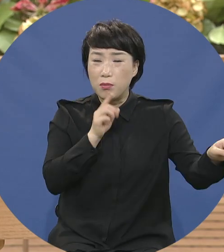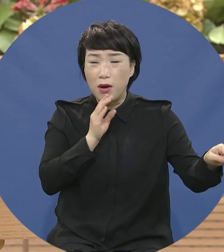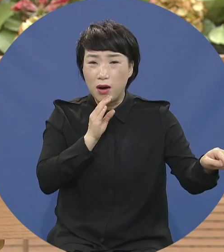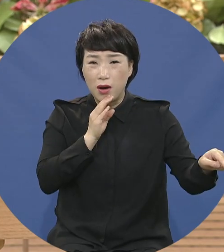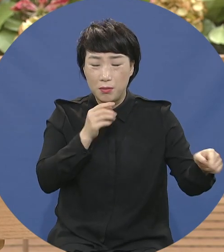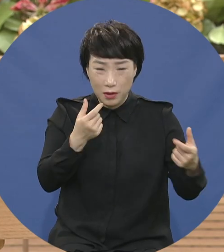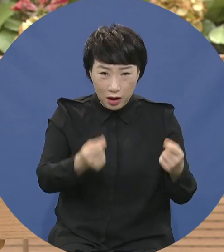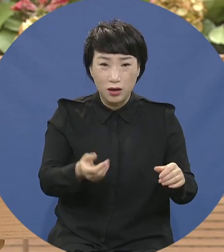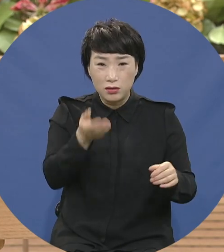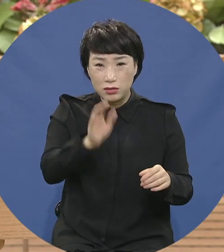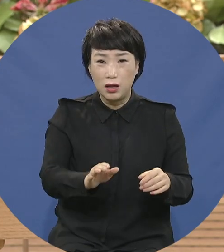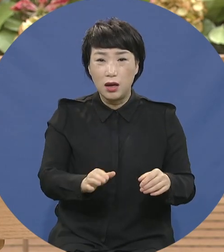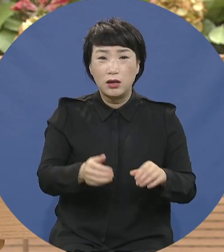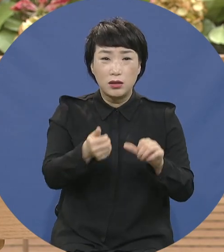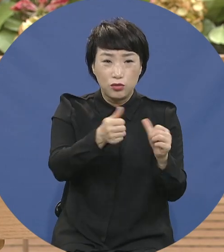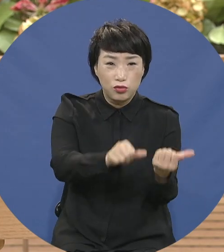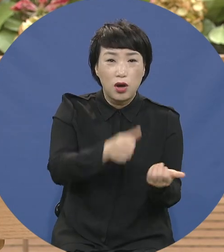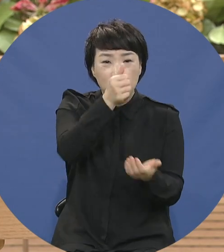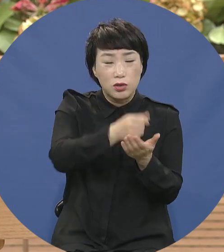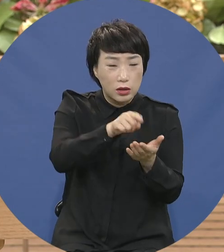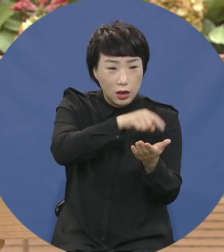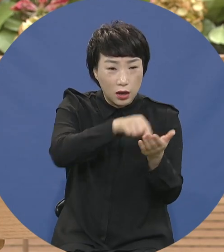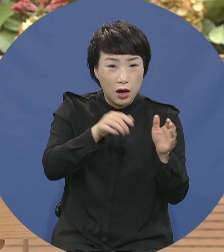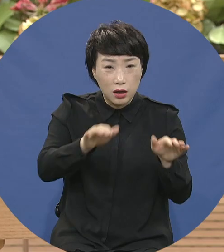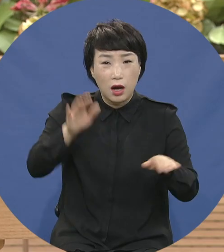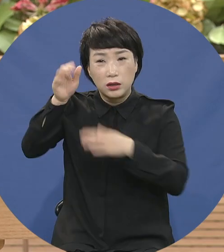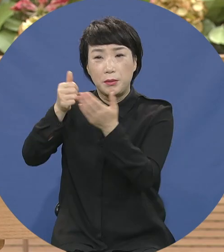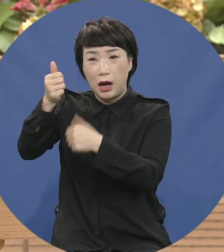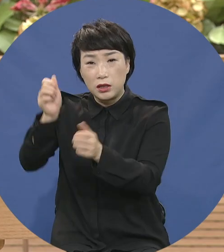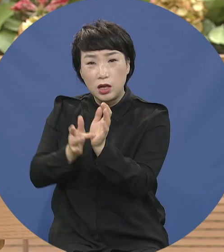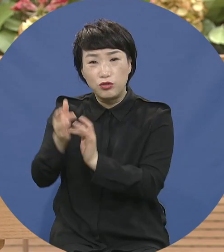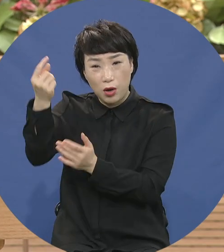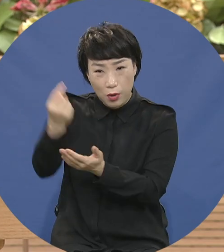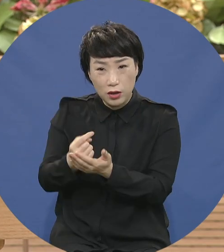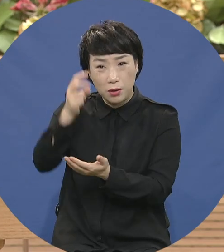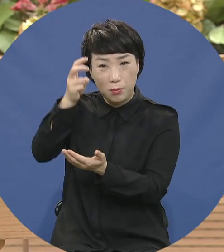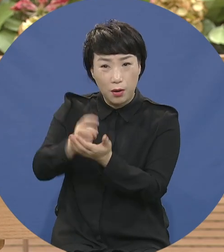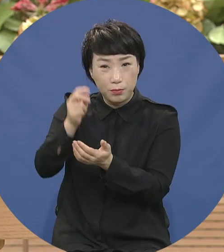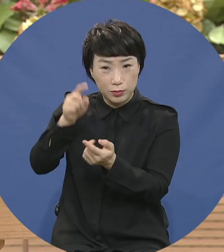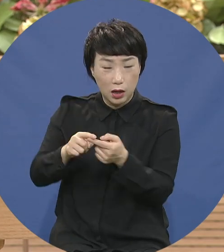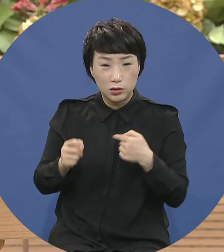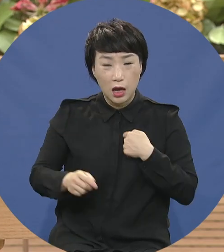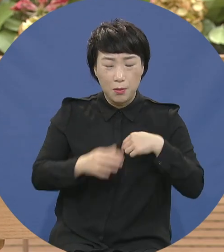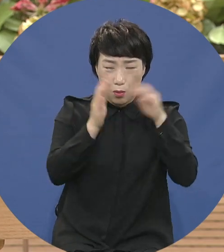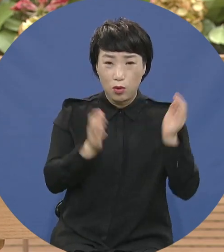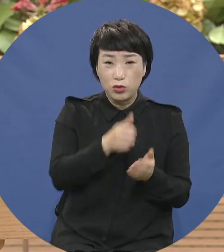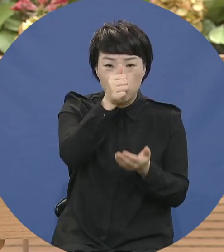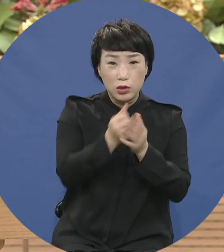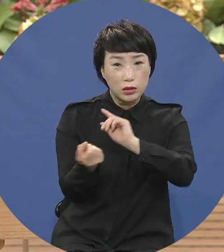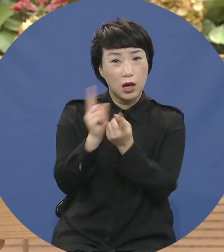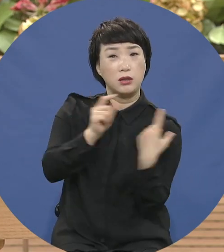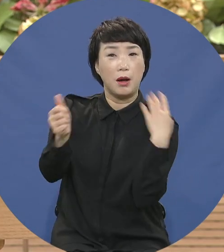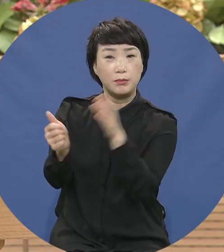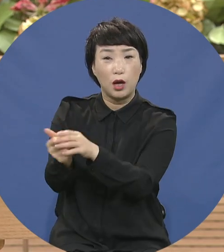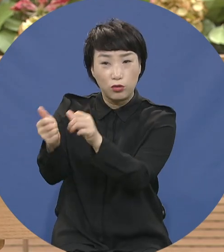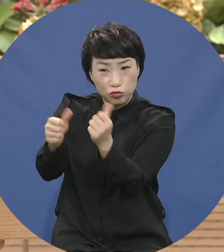죽어야 하는 죄값을 하나님의 아들이 법대로 내 죄값을 짊어지고